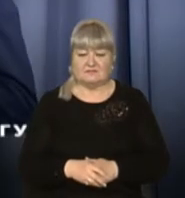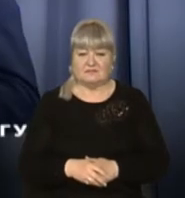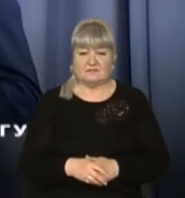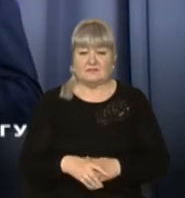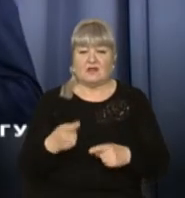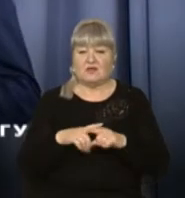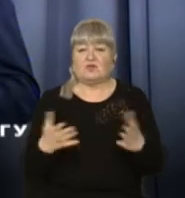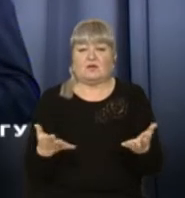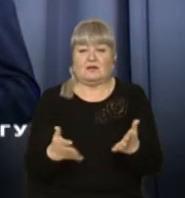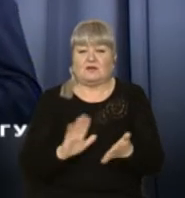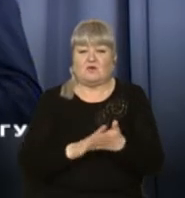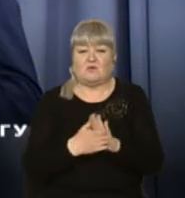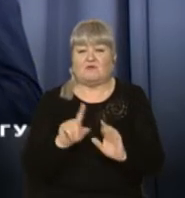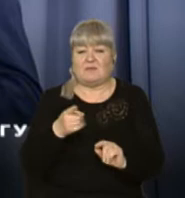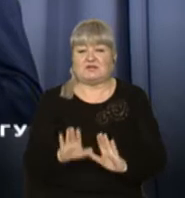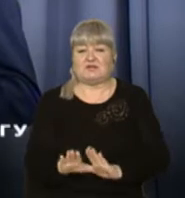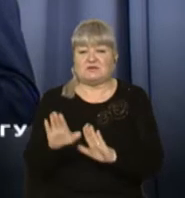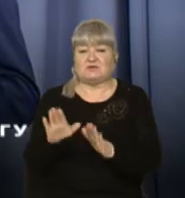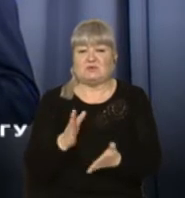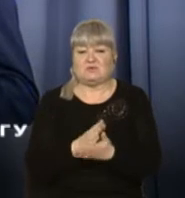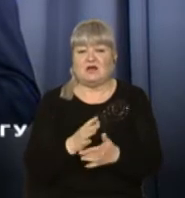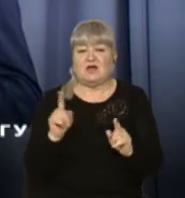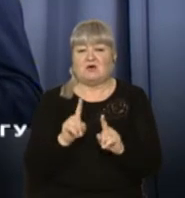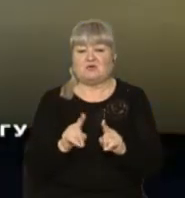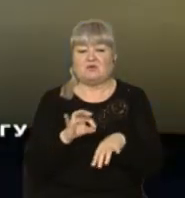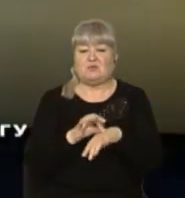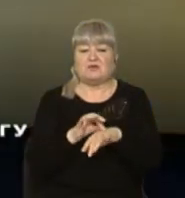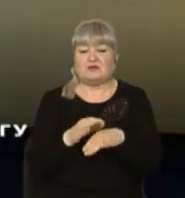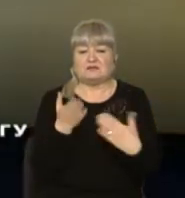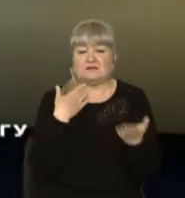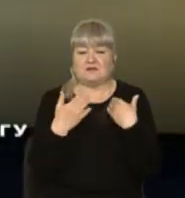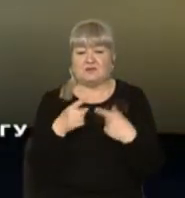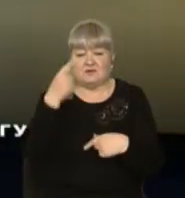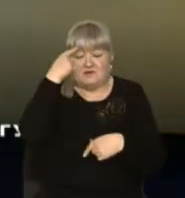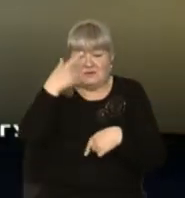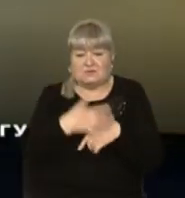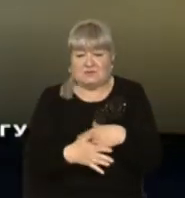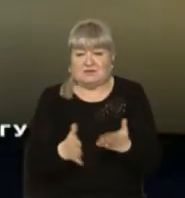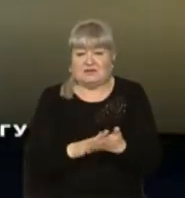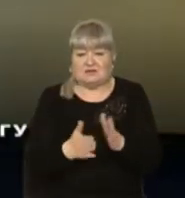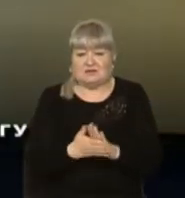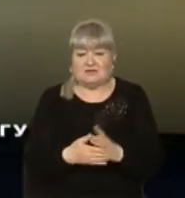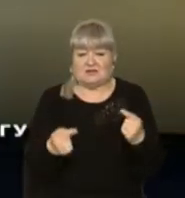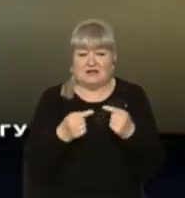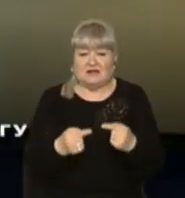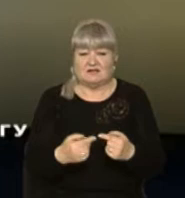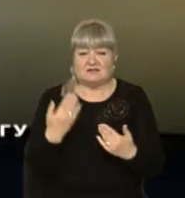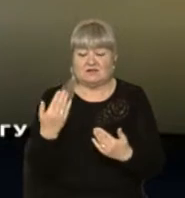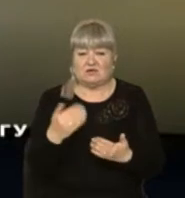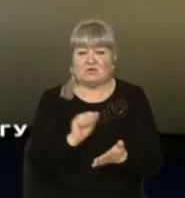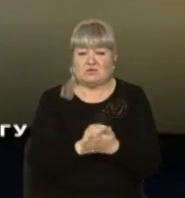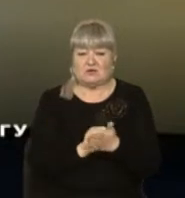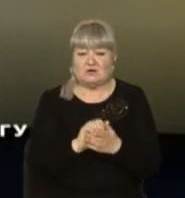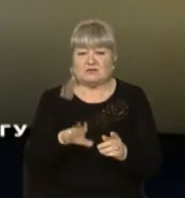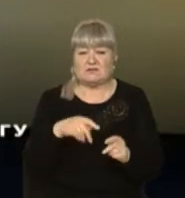То які умови перший заступник поставив для того, аби провести діалог? Ну, ви зрозумієте ситуацію. Згідно його декларації, поданої до